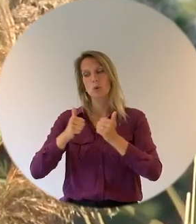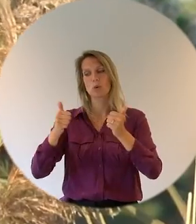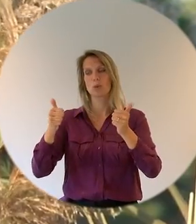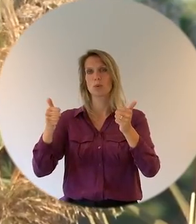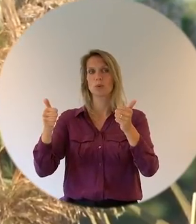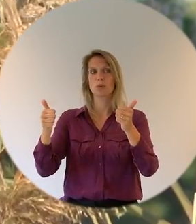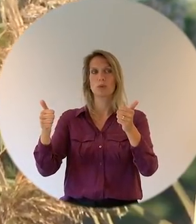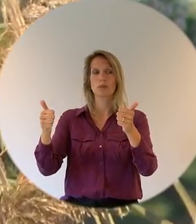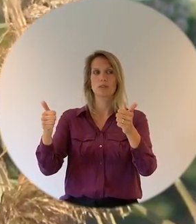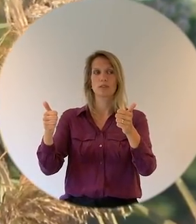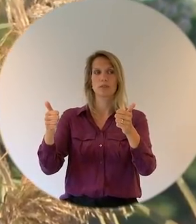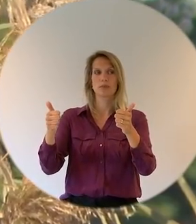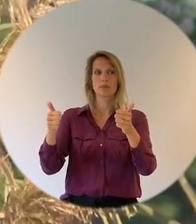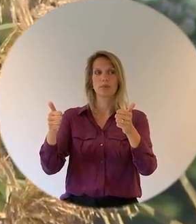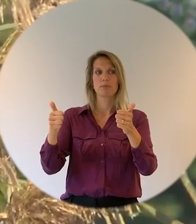en goed.